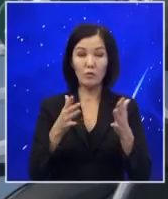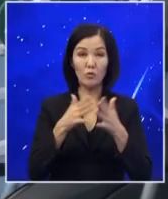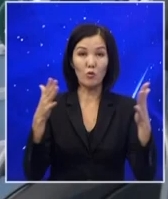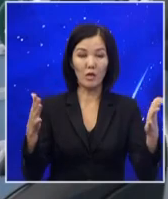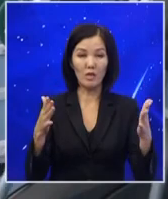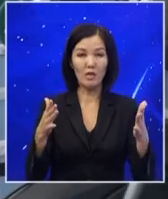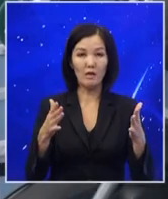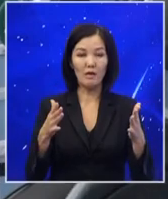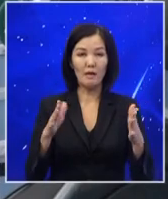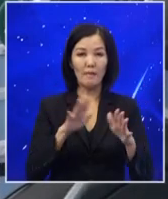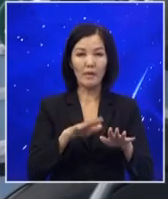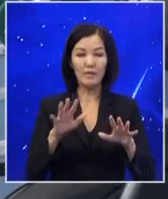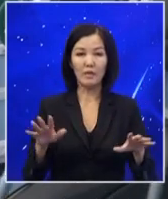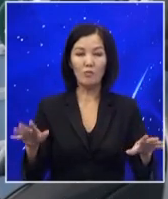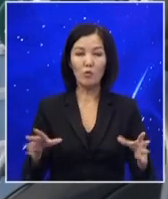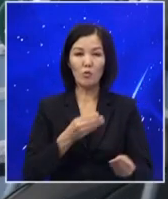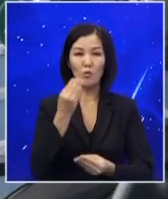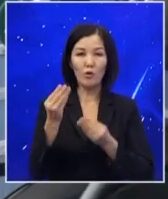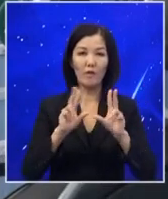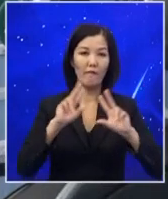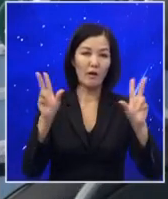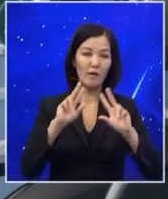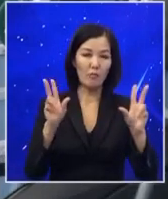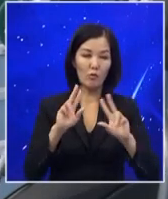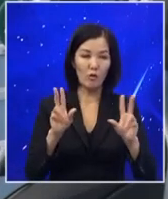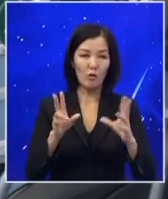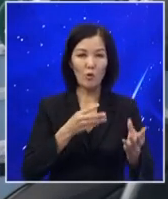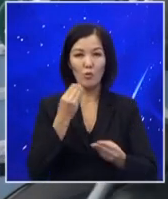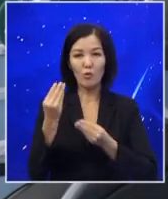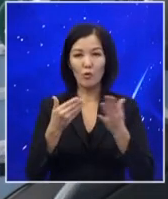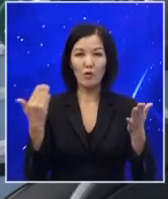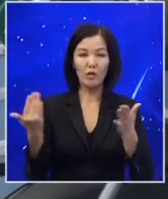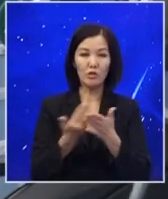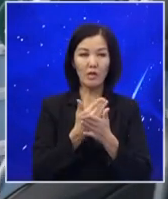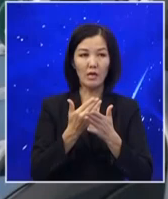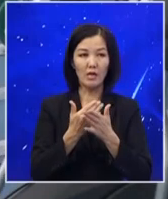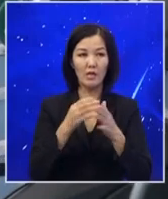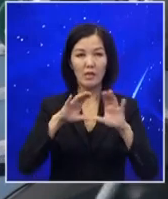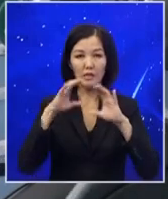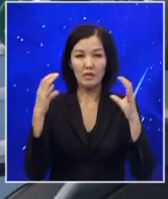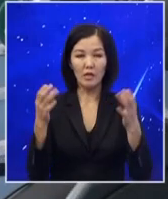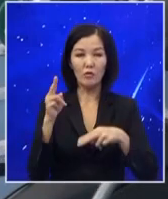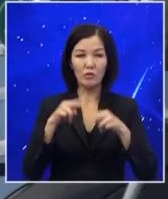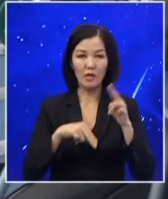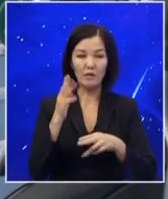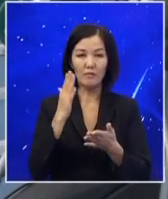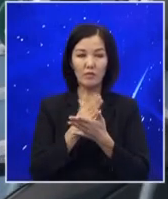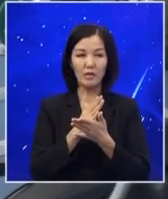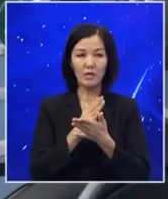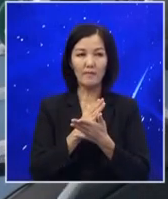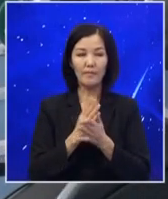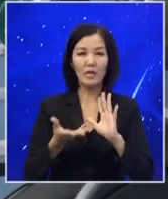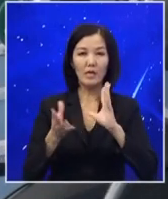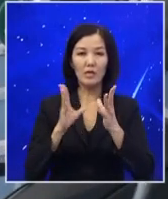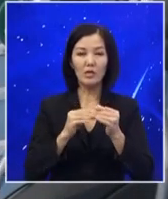салынды. Баскетбол алаңы, волейбол алаңы сонымен бірге жаңадан стадион салынып жатыр. Енді мына ауылымыздың жалпы